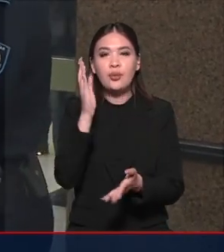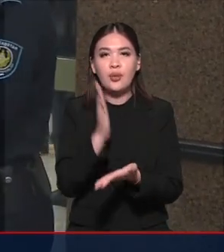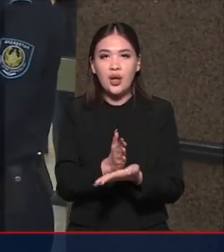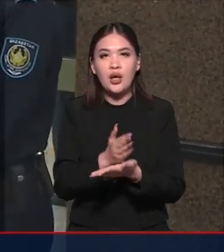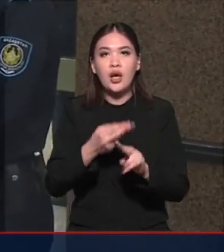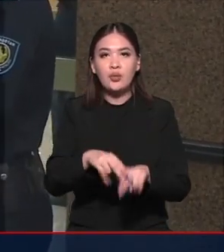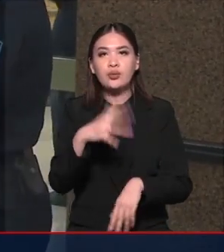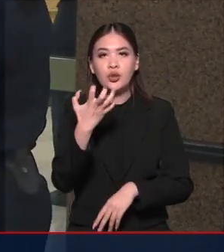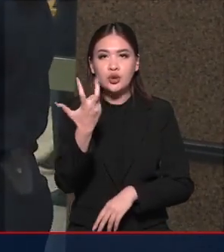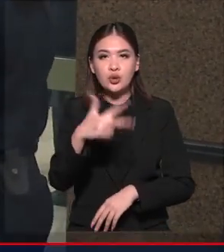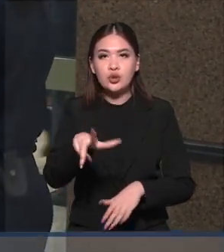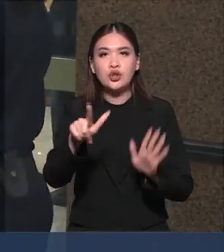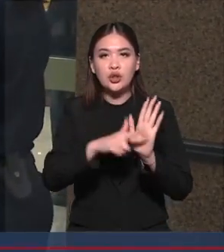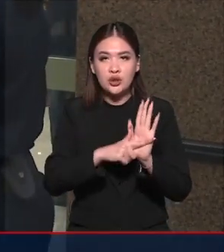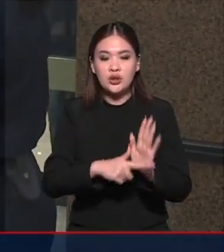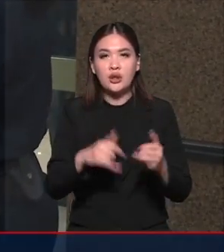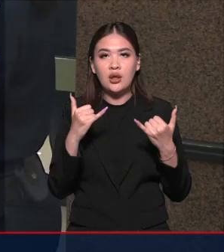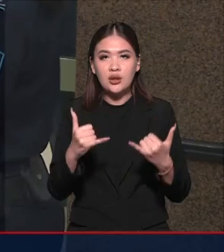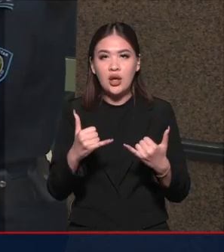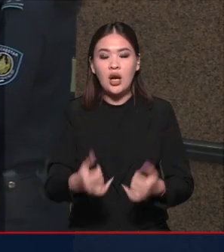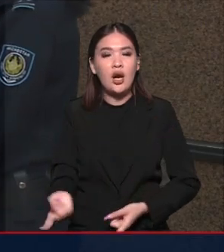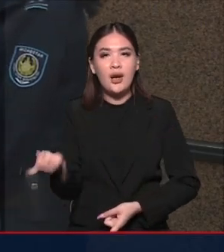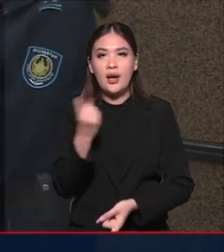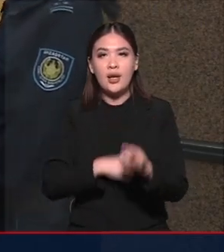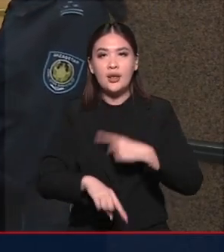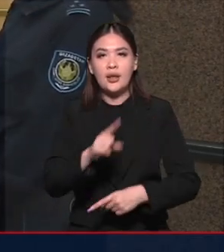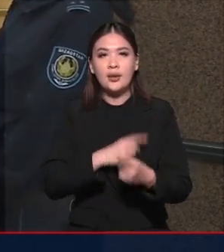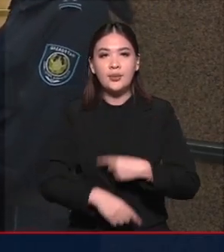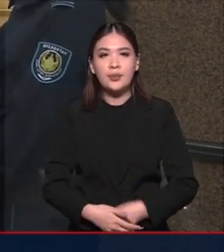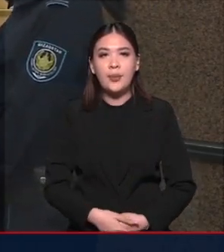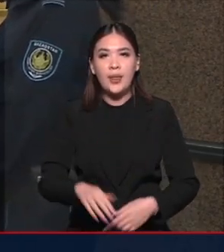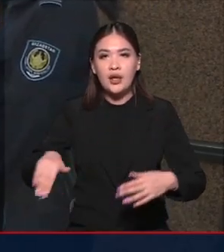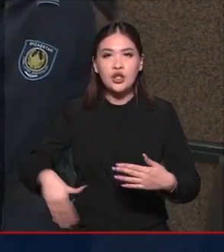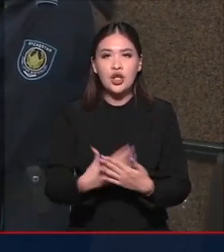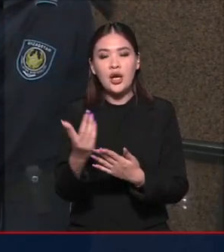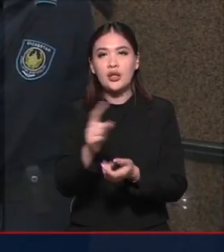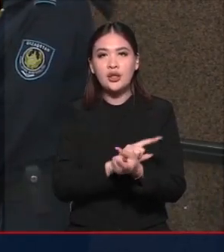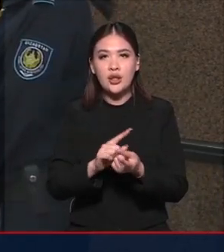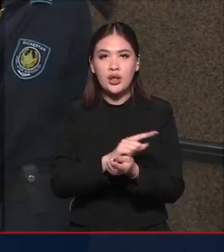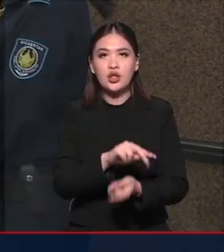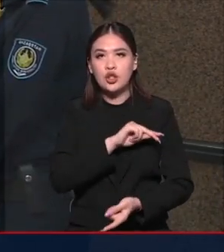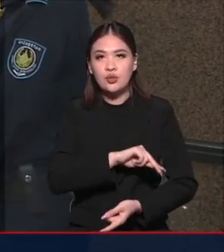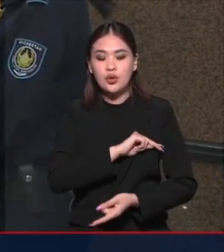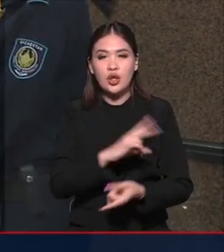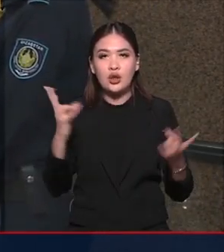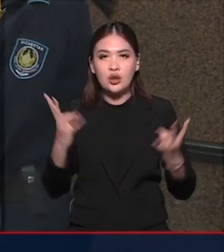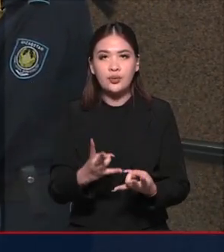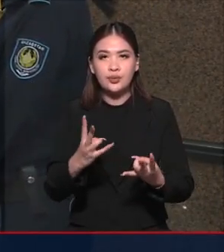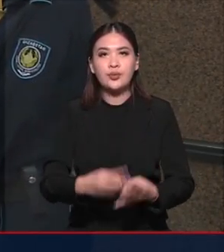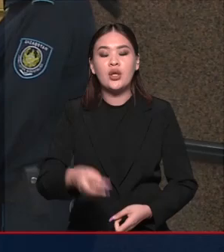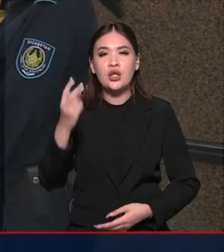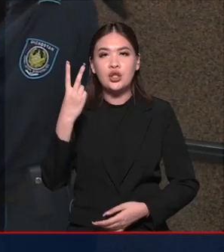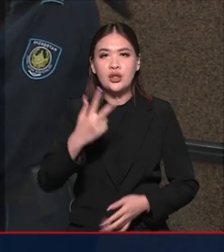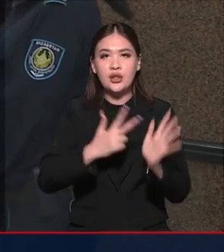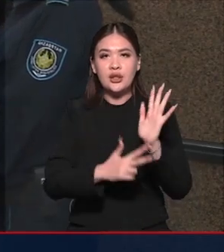соның 537-сі қайта жаңғырту жұмыстар талап етіп отыр. Оның ішінде 80%